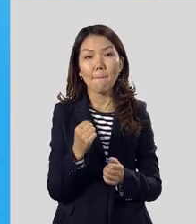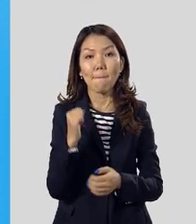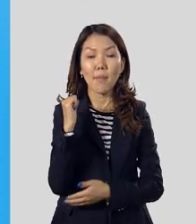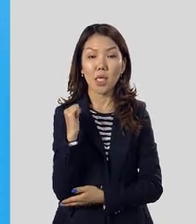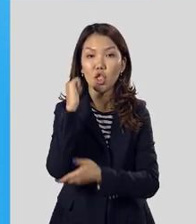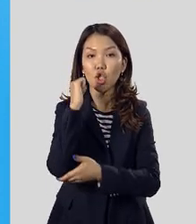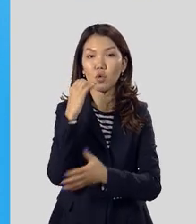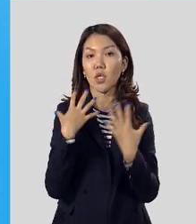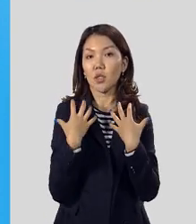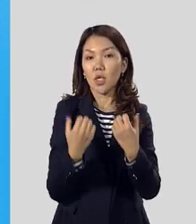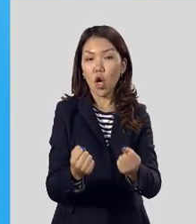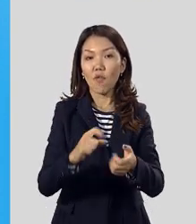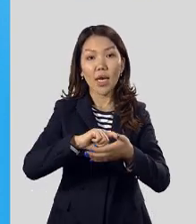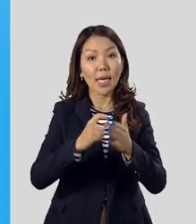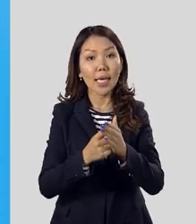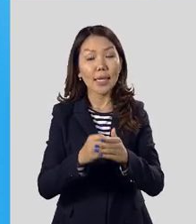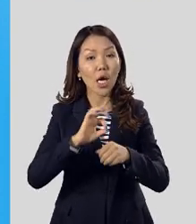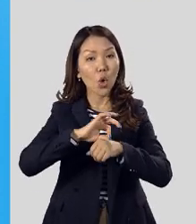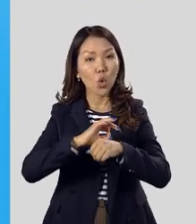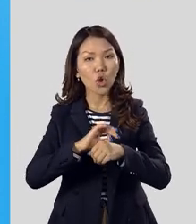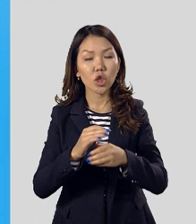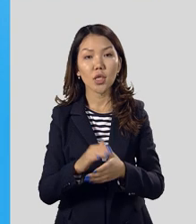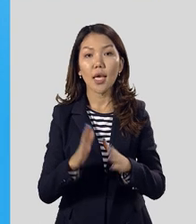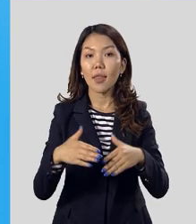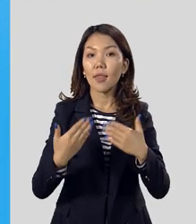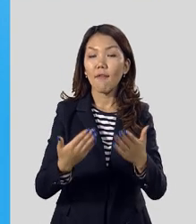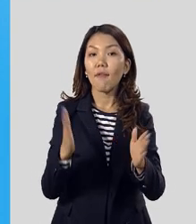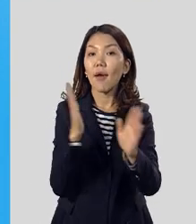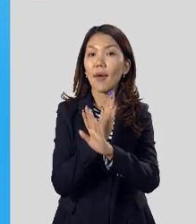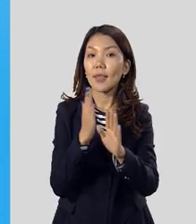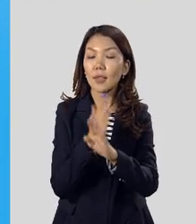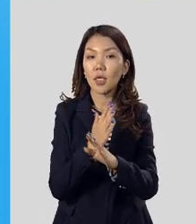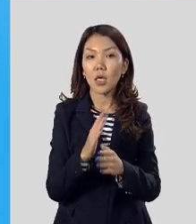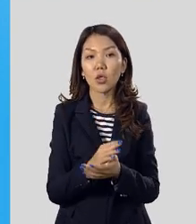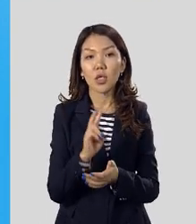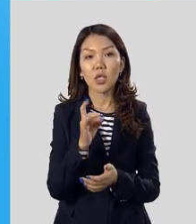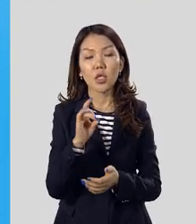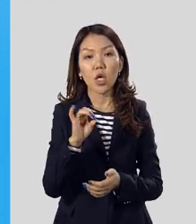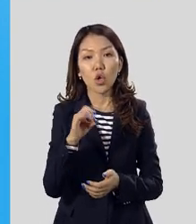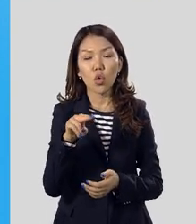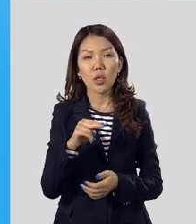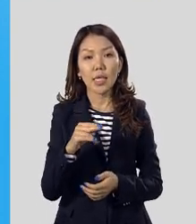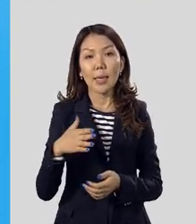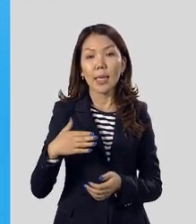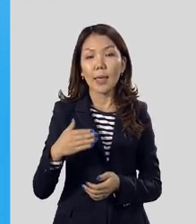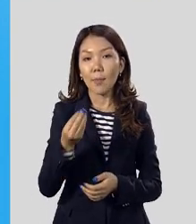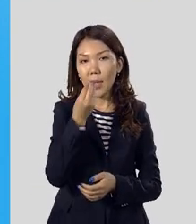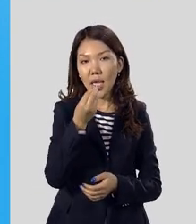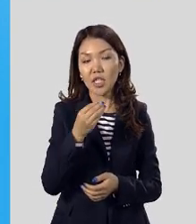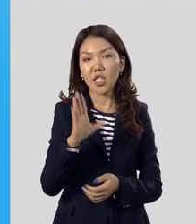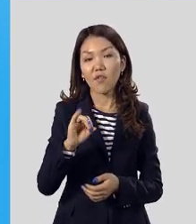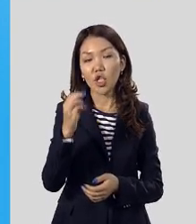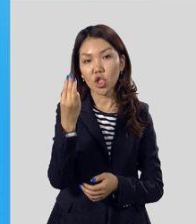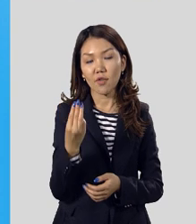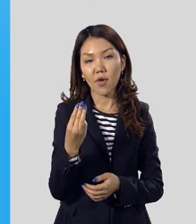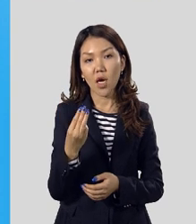поддерживают здоровье клеток кожи, принося кислород и питательные вещества, в которых они нуждаются, а